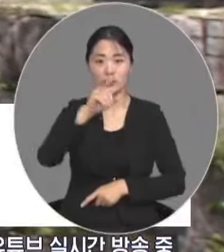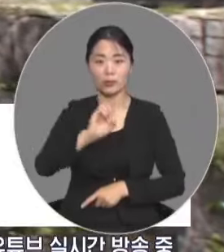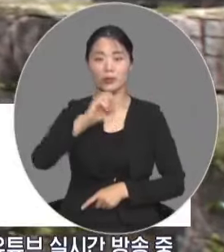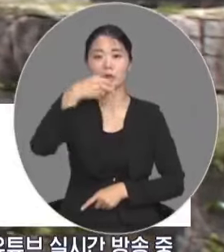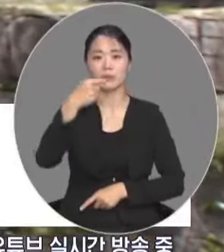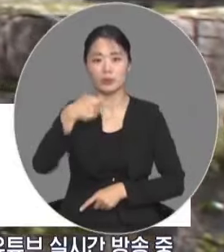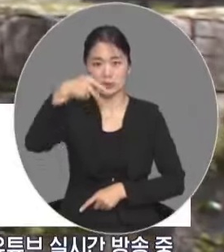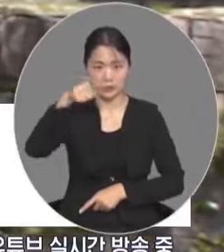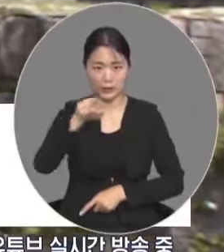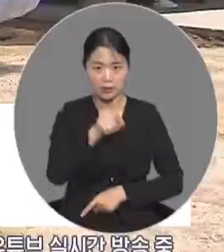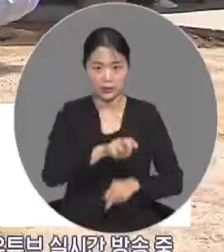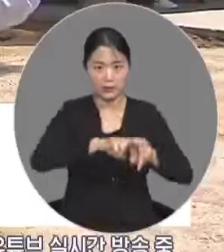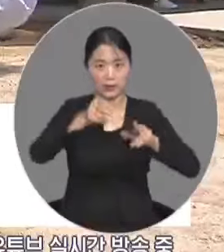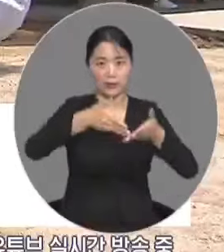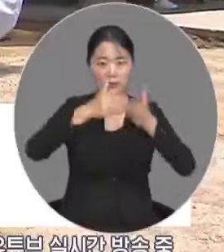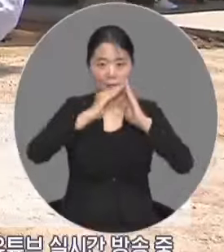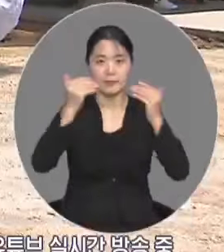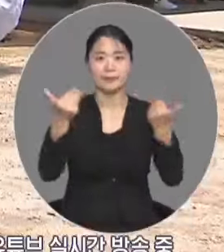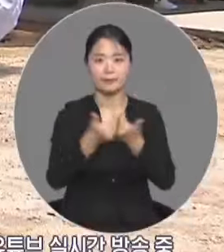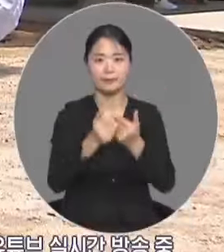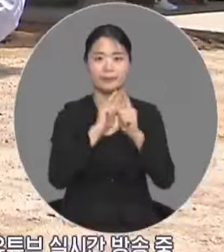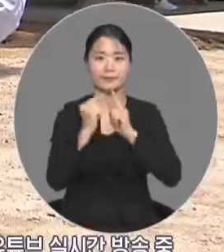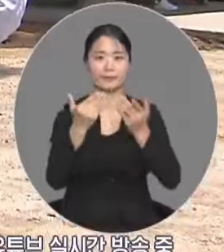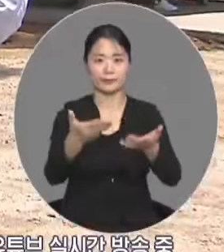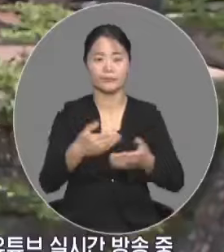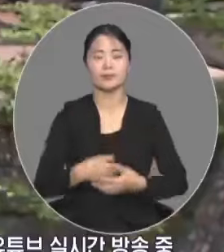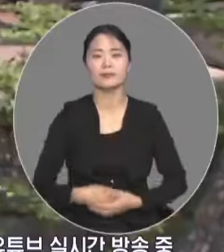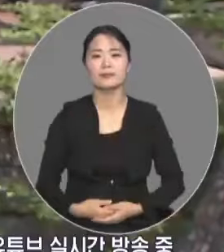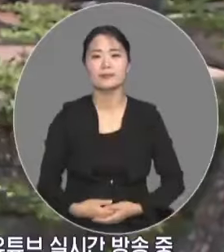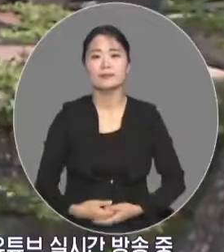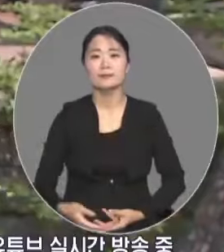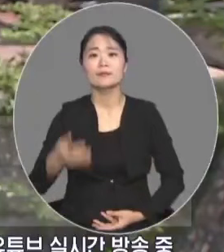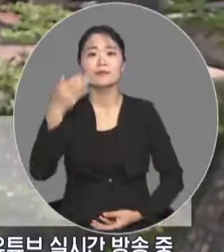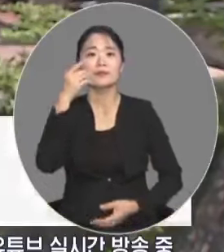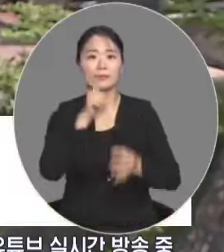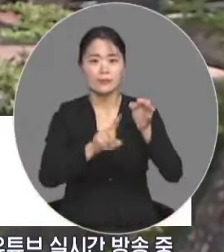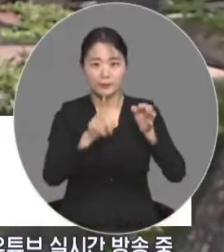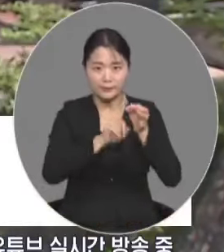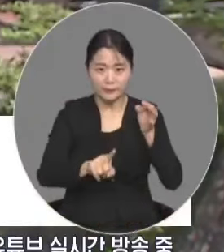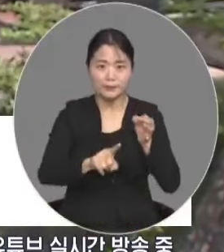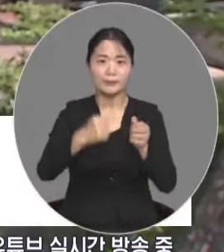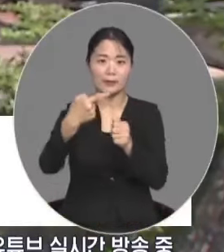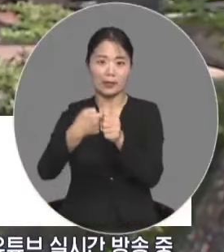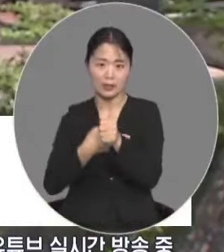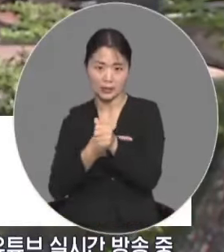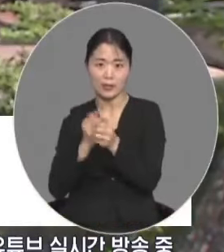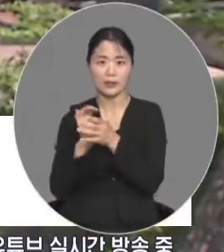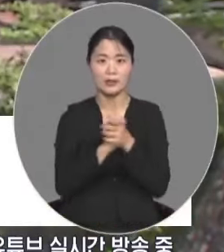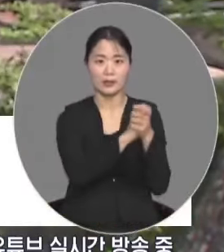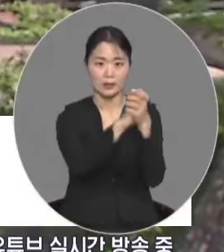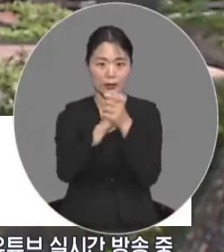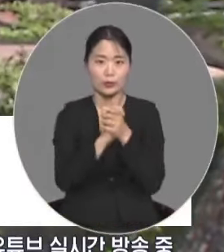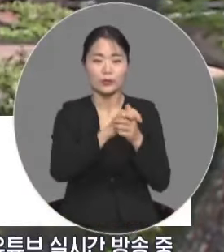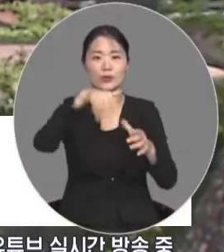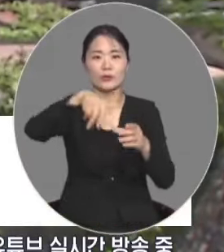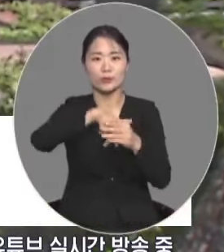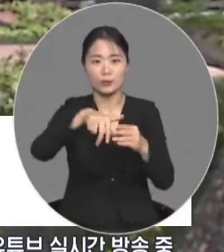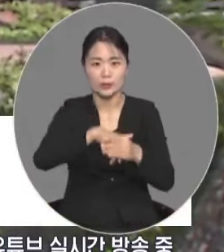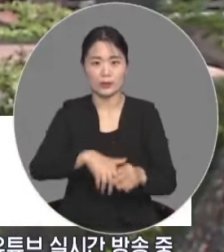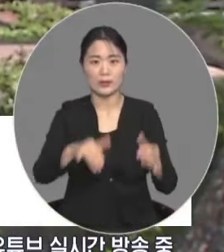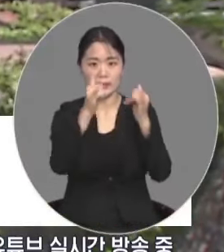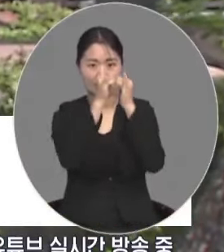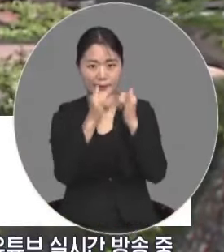케이블카 반대 입장을 밝히고 나섰습니다. 불교는 자연과 공존하는 종교입니다. 인간의